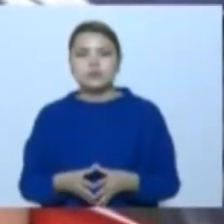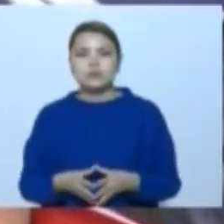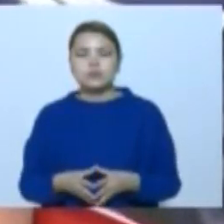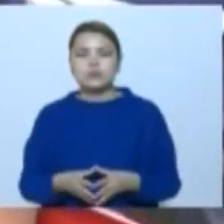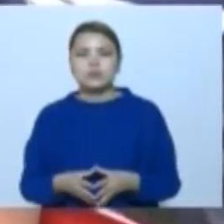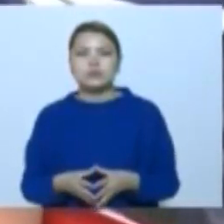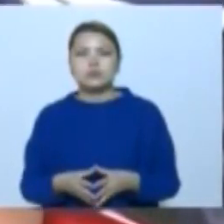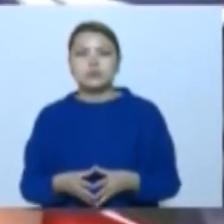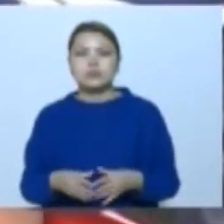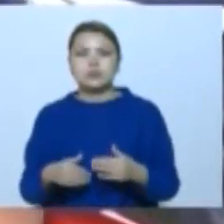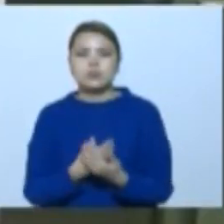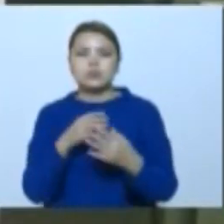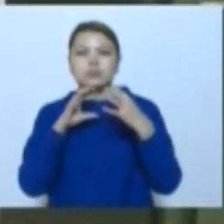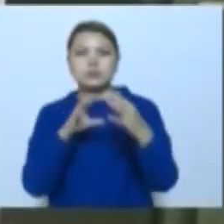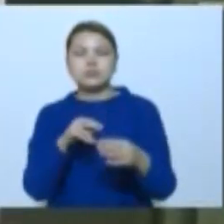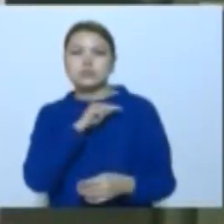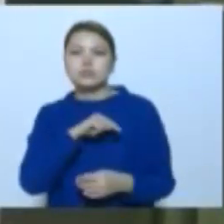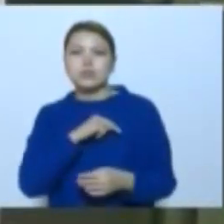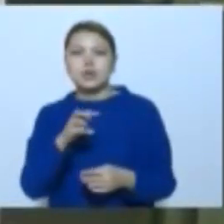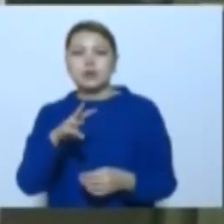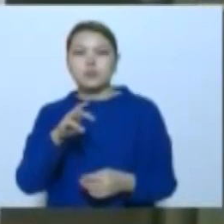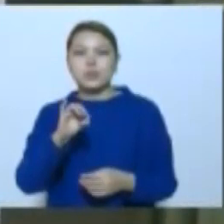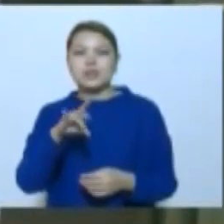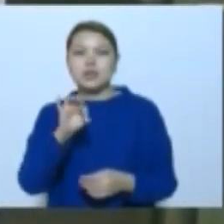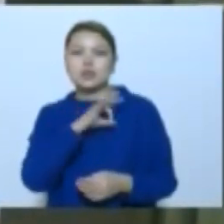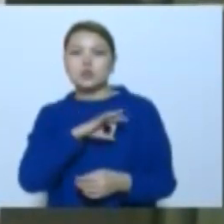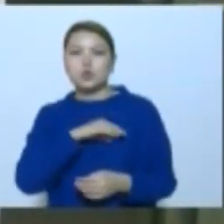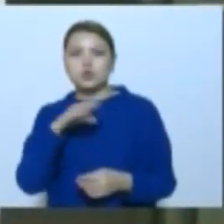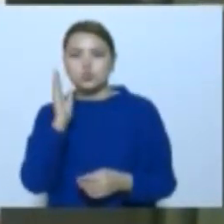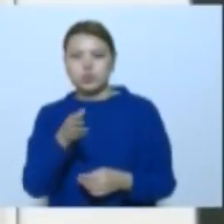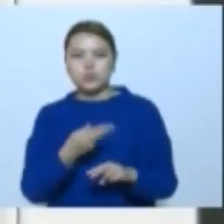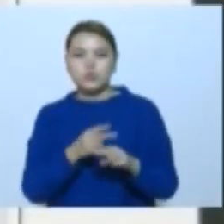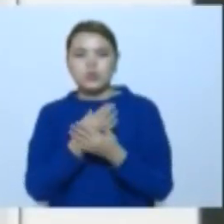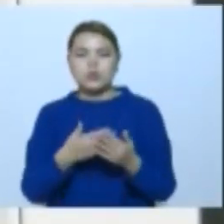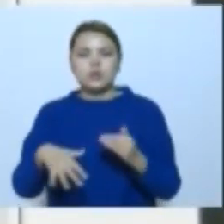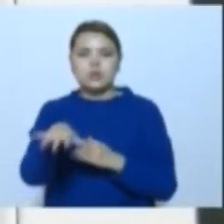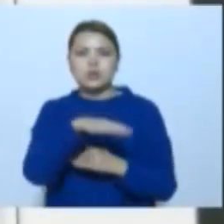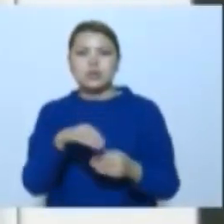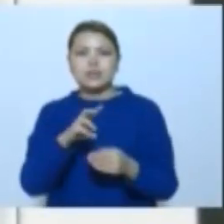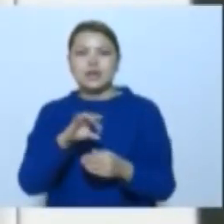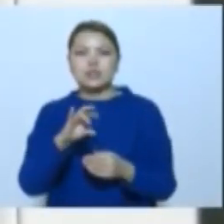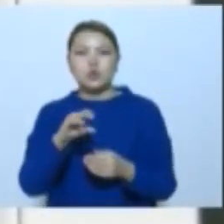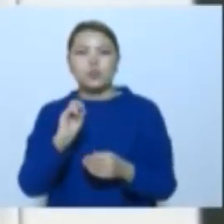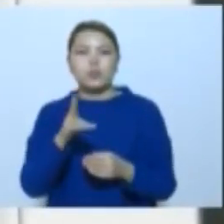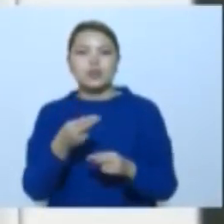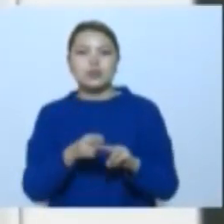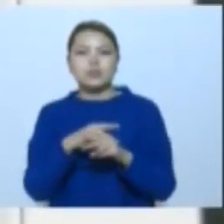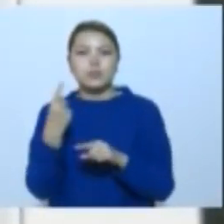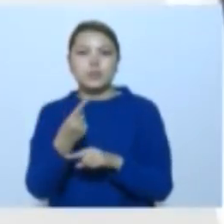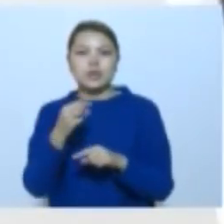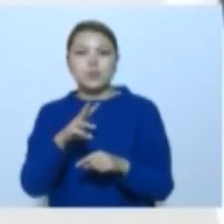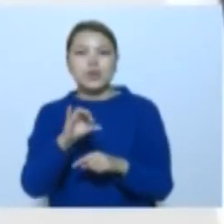мест новые автобусы работают на метане Для обеспечения топливом транспортных средств на территории технопарка функционирует первая